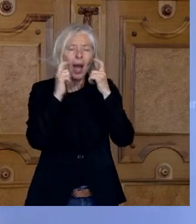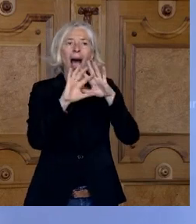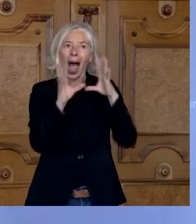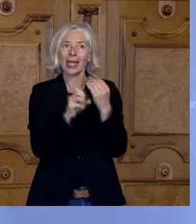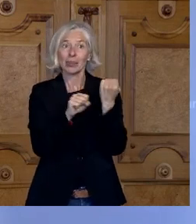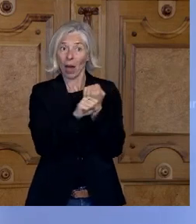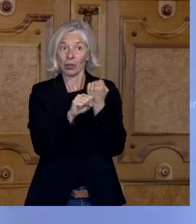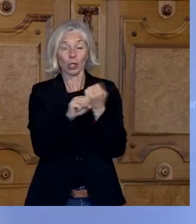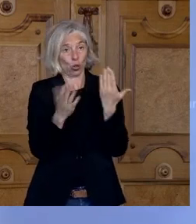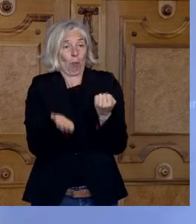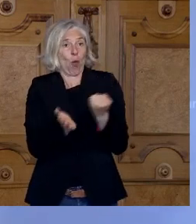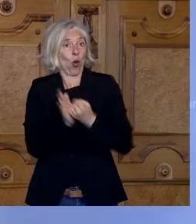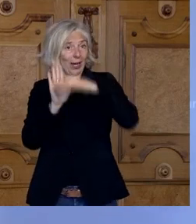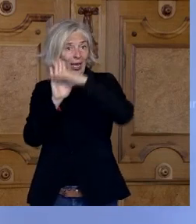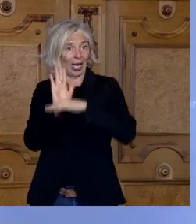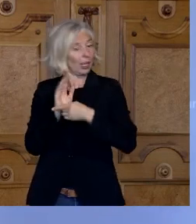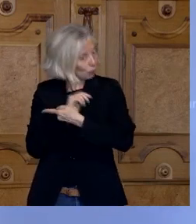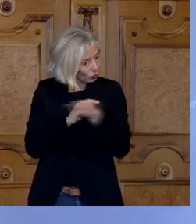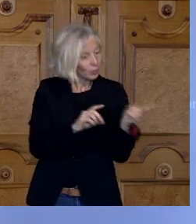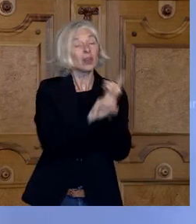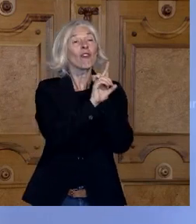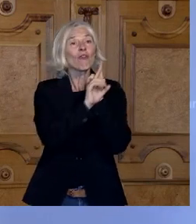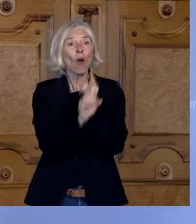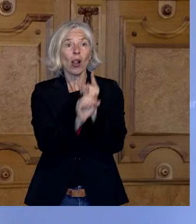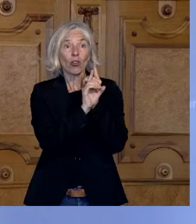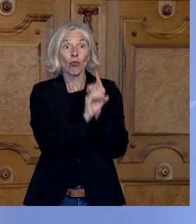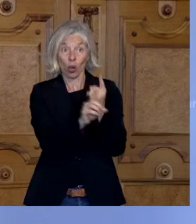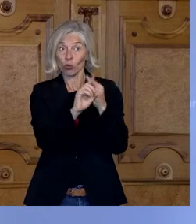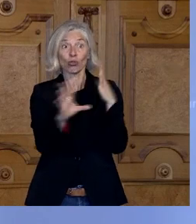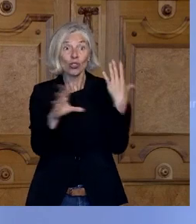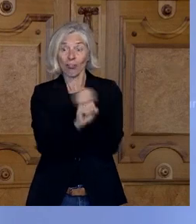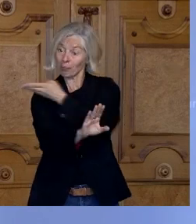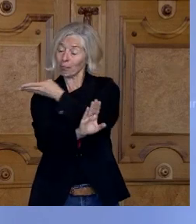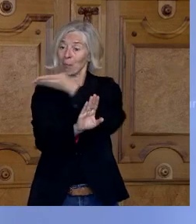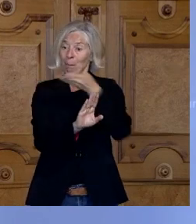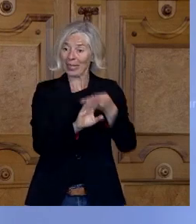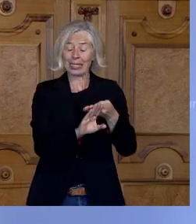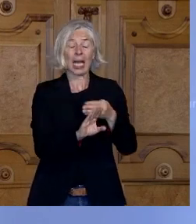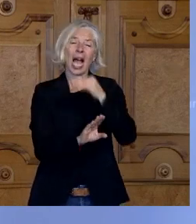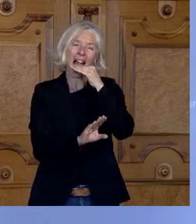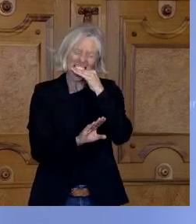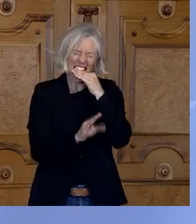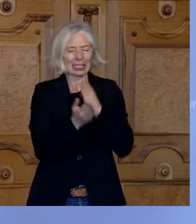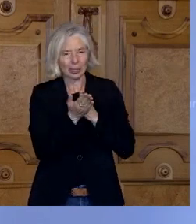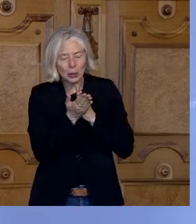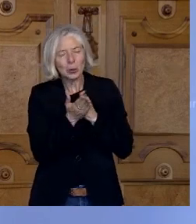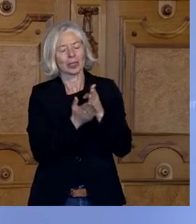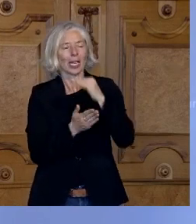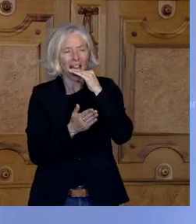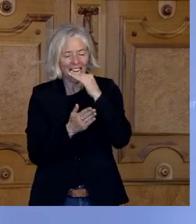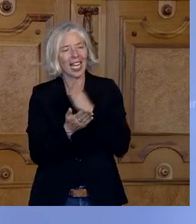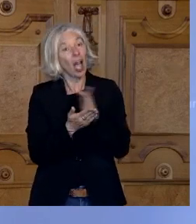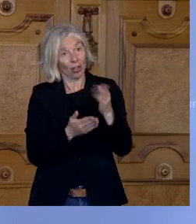auch entsprechend vorgegeben haben. Auch indem Sie durchgehalten haben. Und ich weiß es selber aus meinem Freundes- und Bekanntenkreis, dass